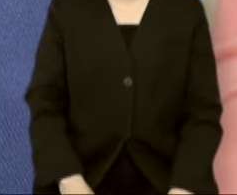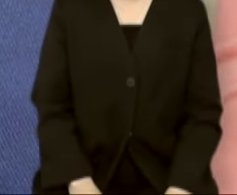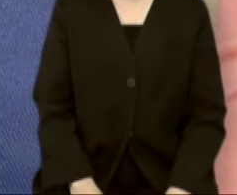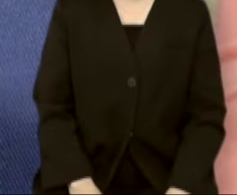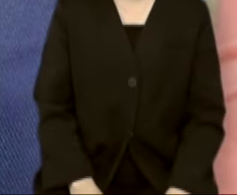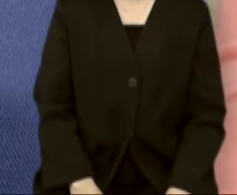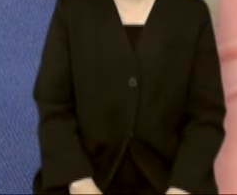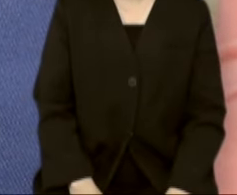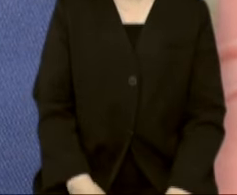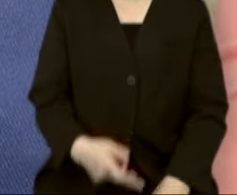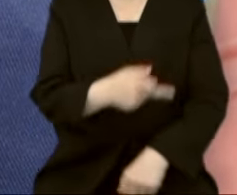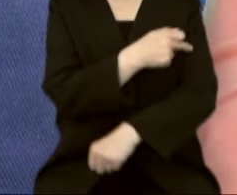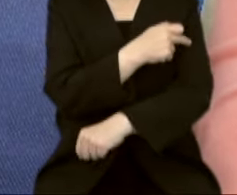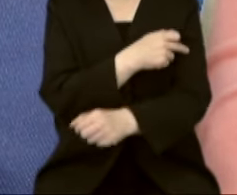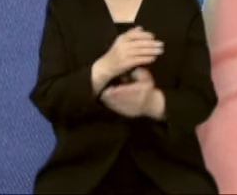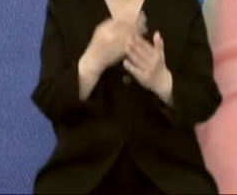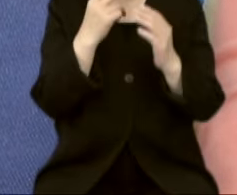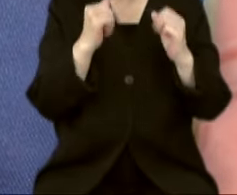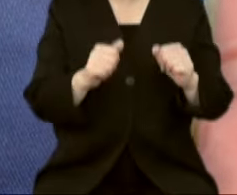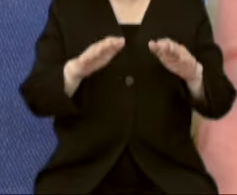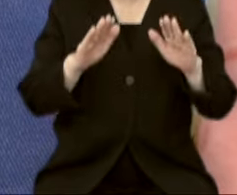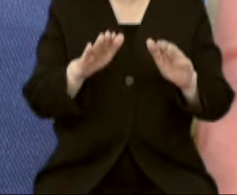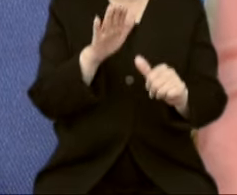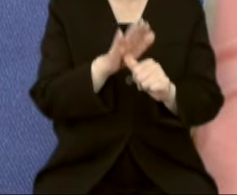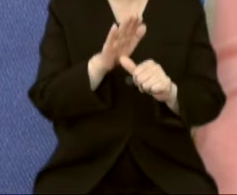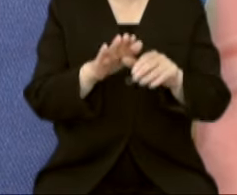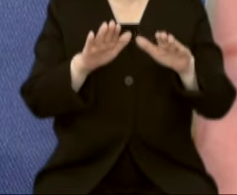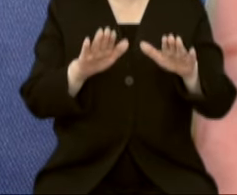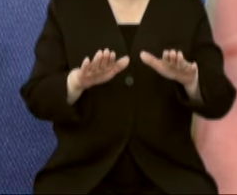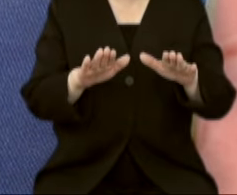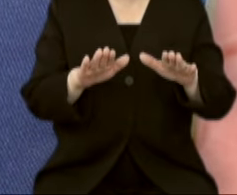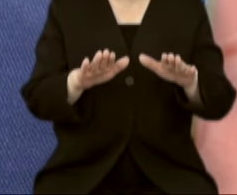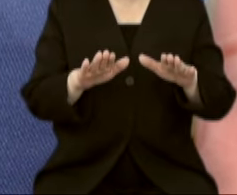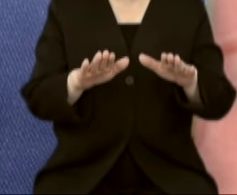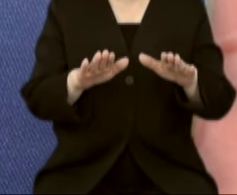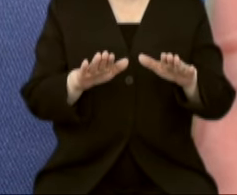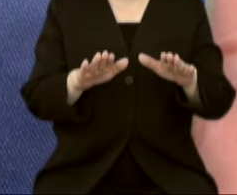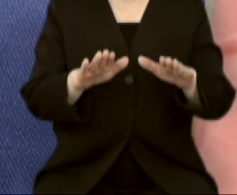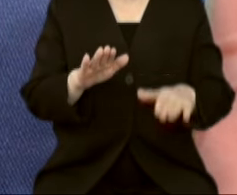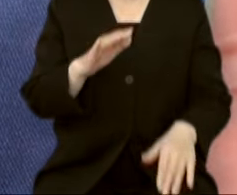그거 하면서 살았어요. 그 꼬마가 지금은 거의